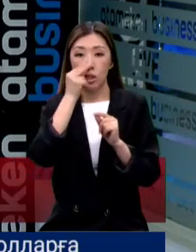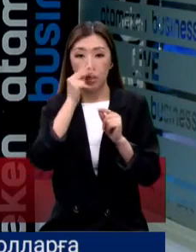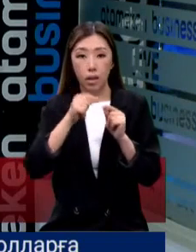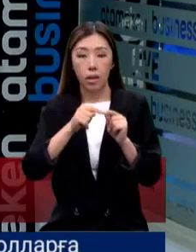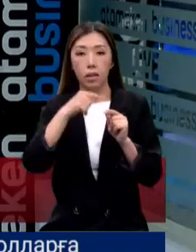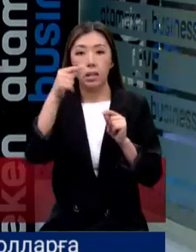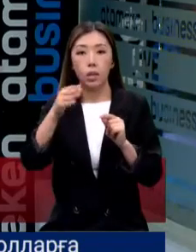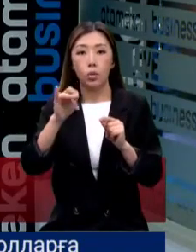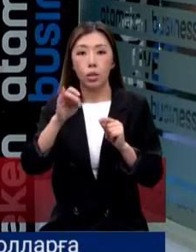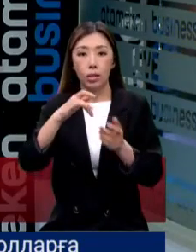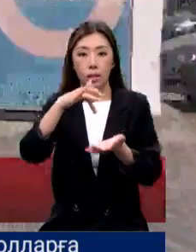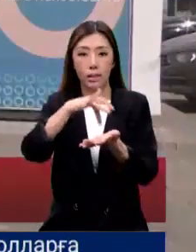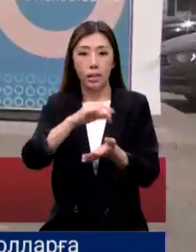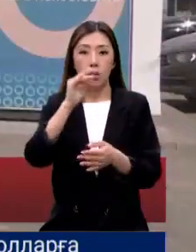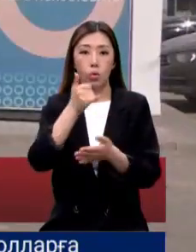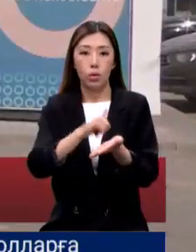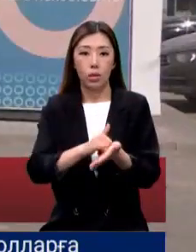и Туркестаном.